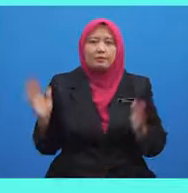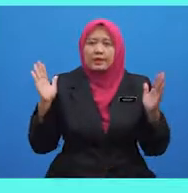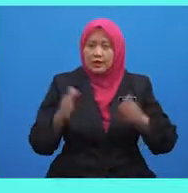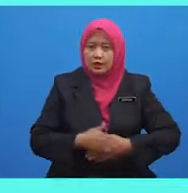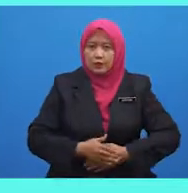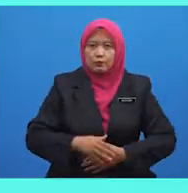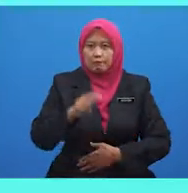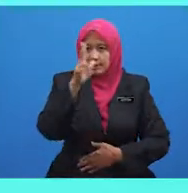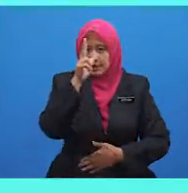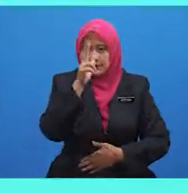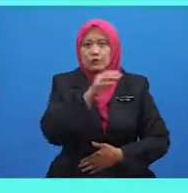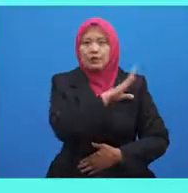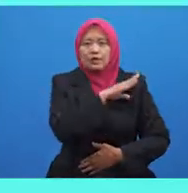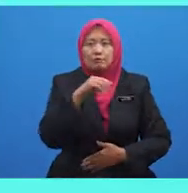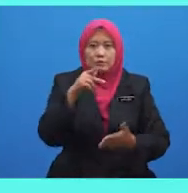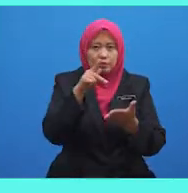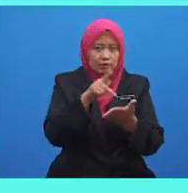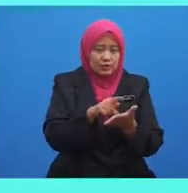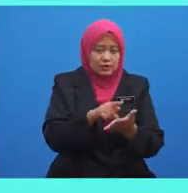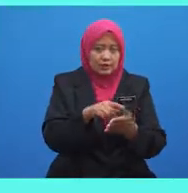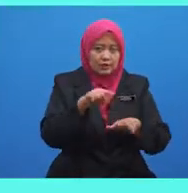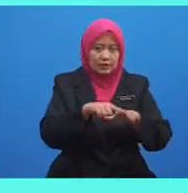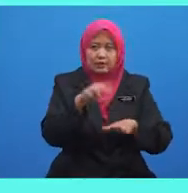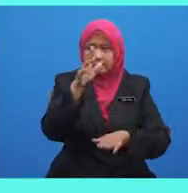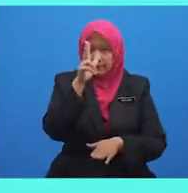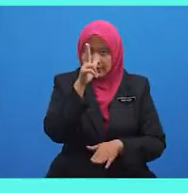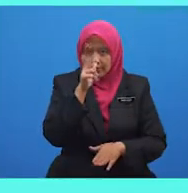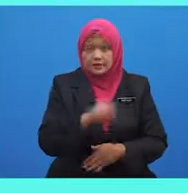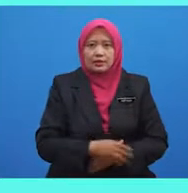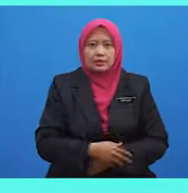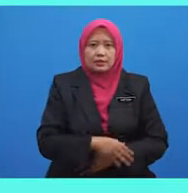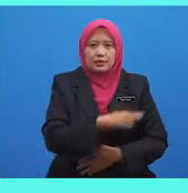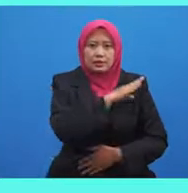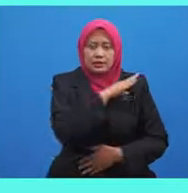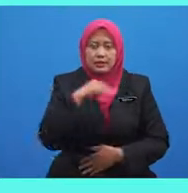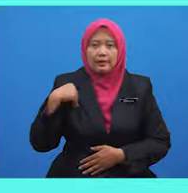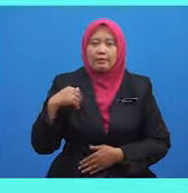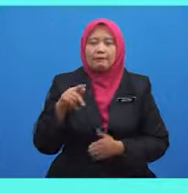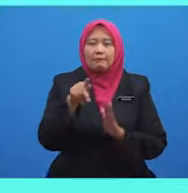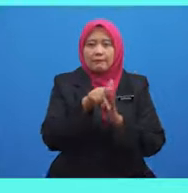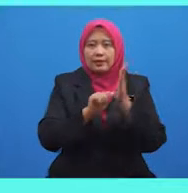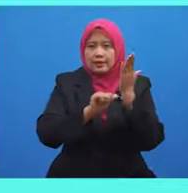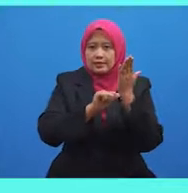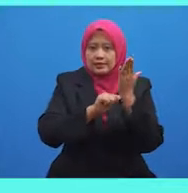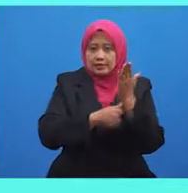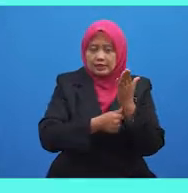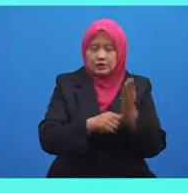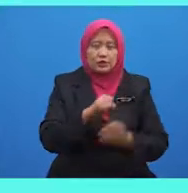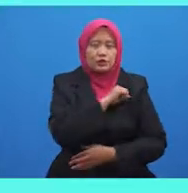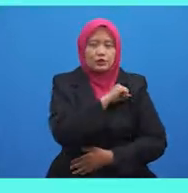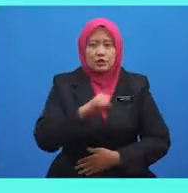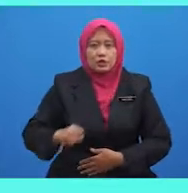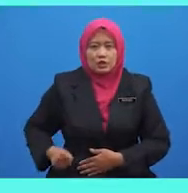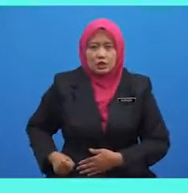dan topik dalam bab 6 iaitu 6.1 pengasasan Kesultanan Johor Riau.